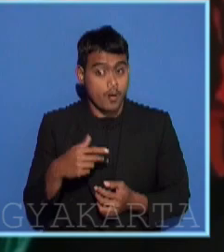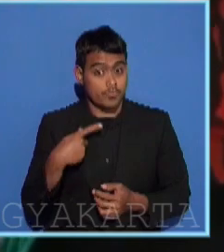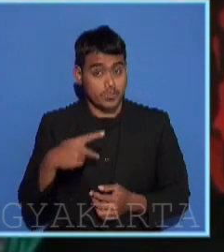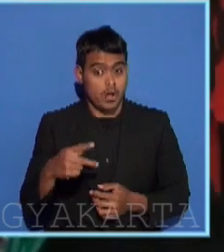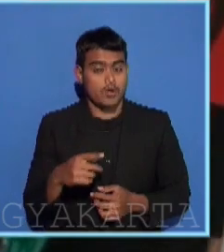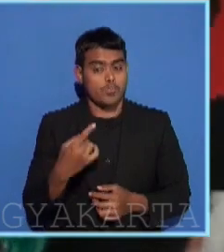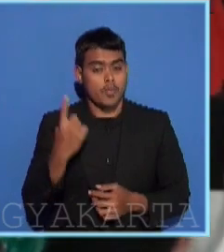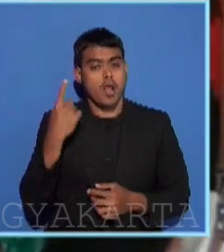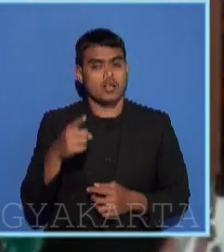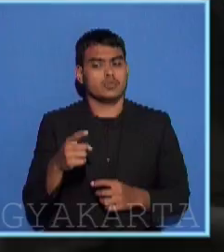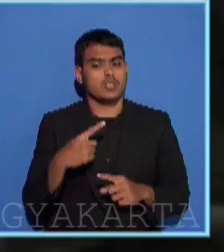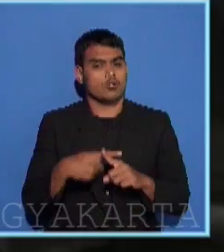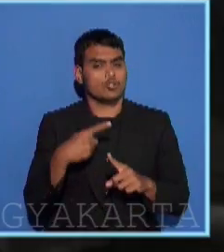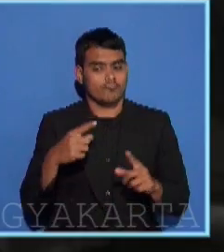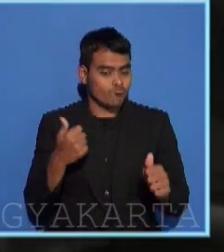pertama kali donor.